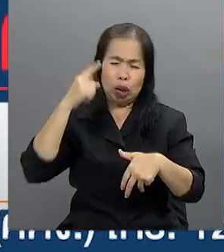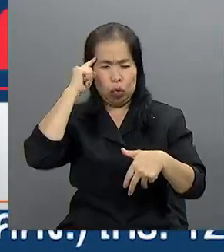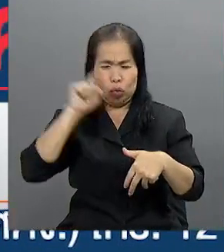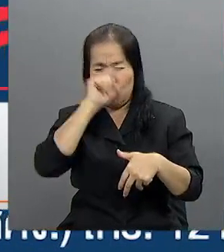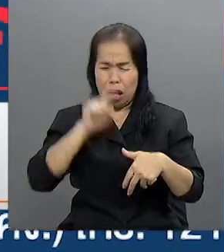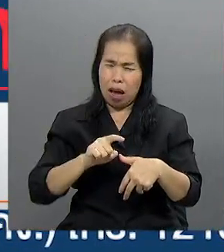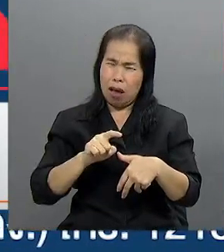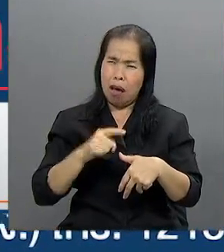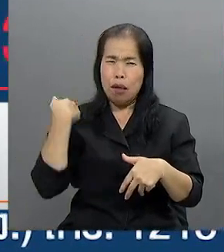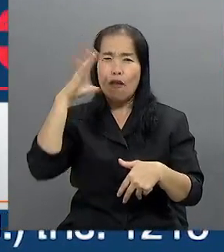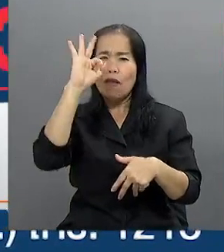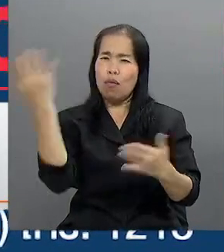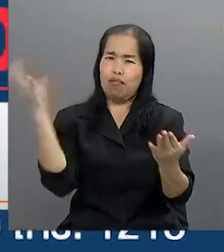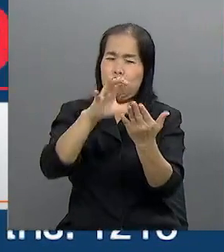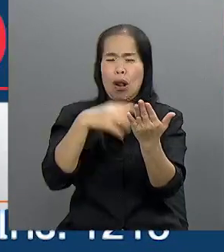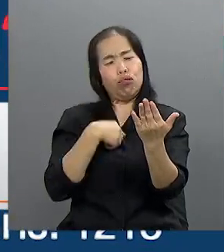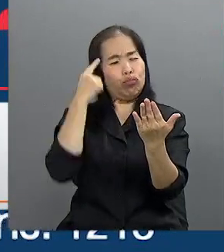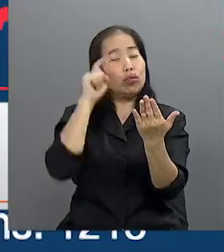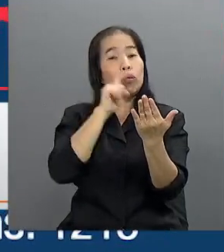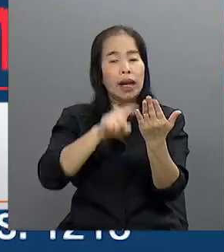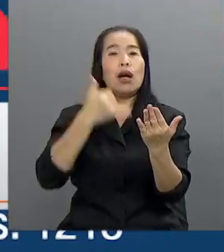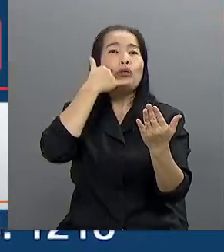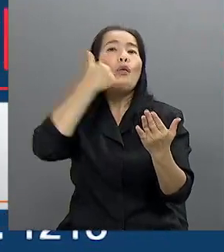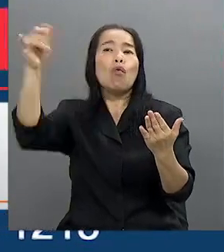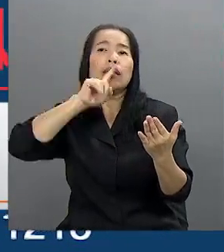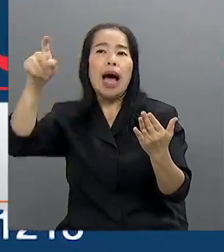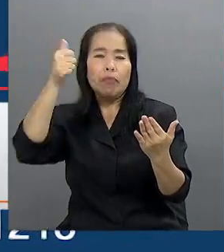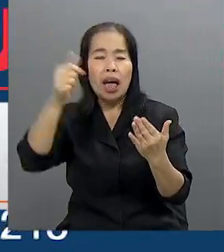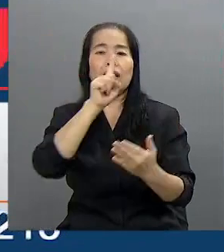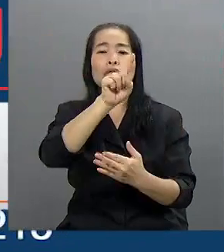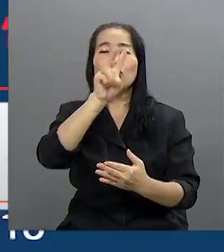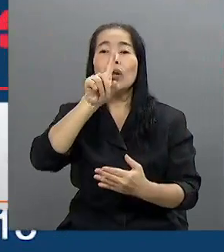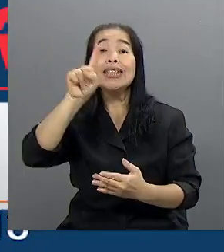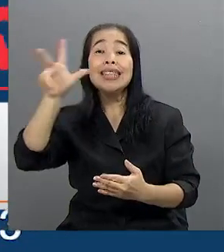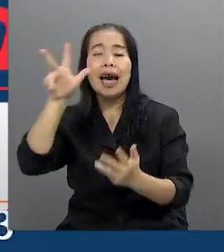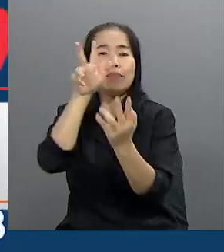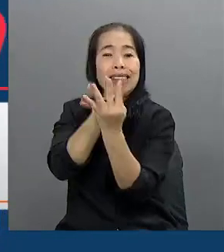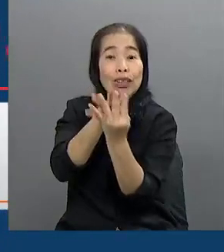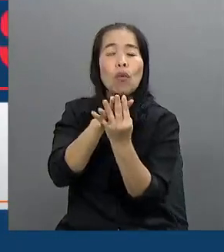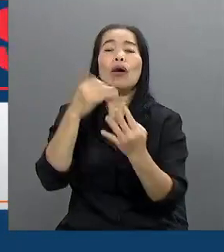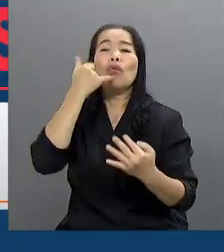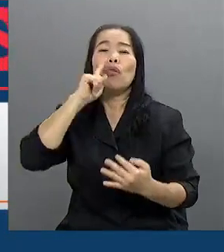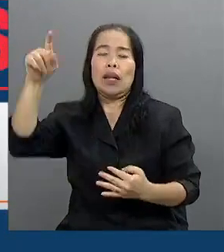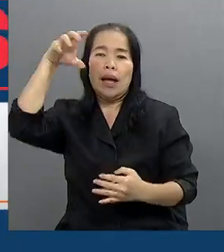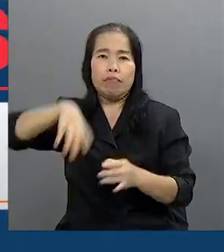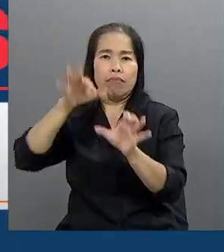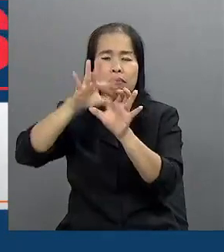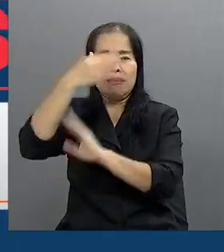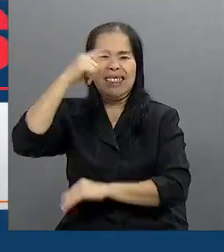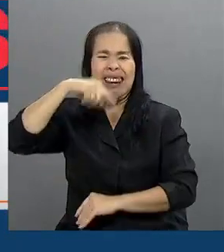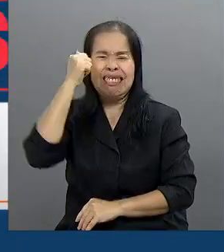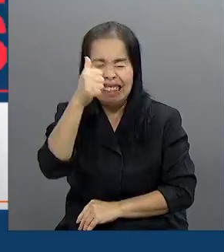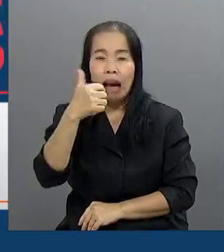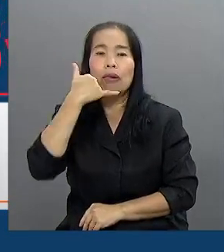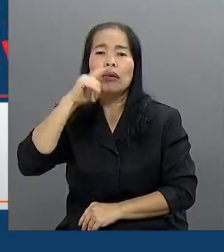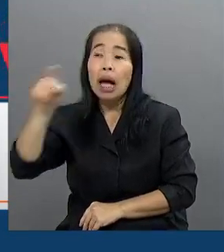การเงินของแบงก์ชาติ1213นะครับซึ่งสายด่วนนี้ทีมงานของเราทดลองโทรศัพท์ไปสอบถามข้อมูล